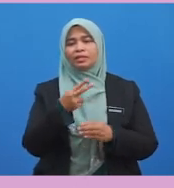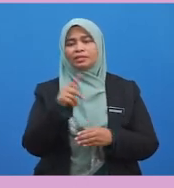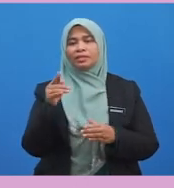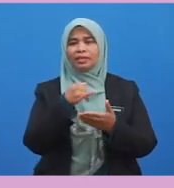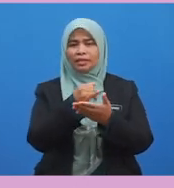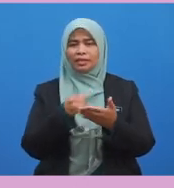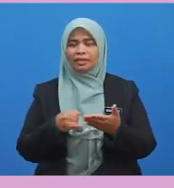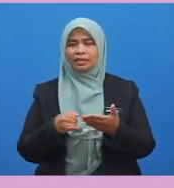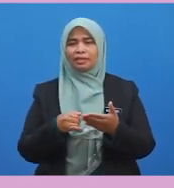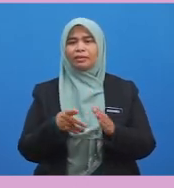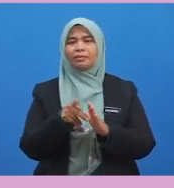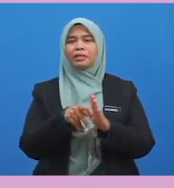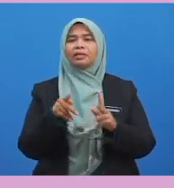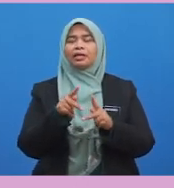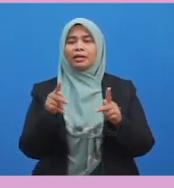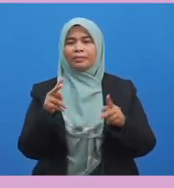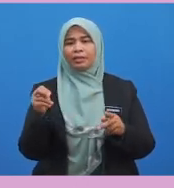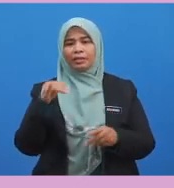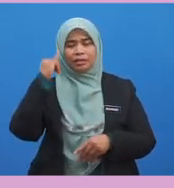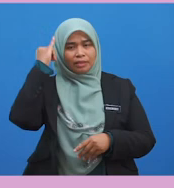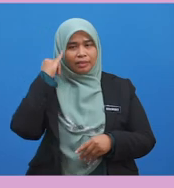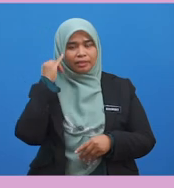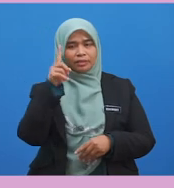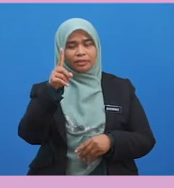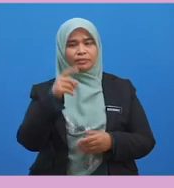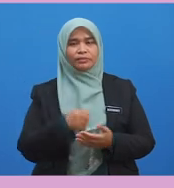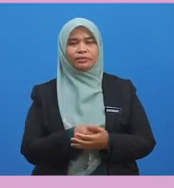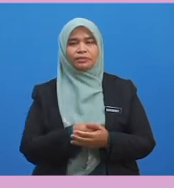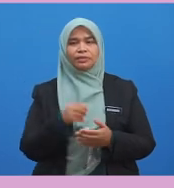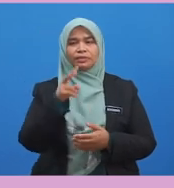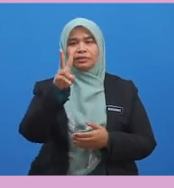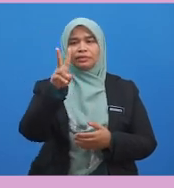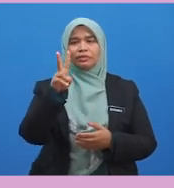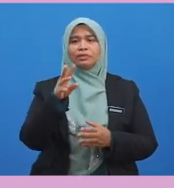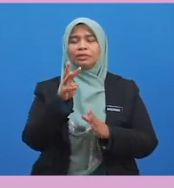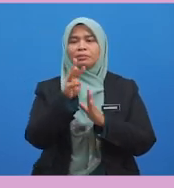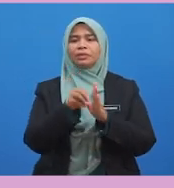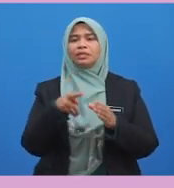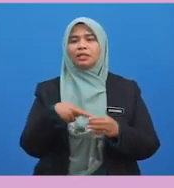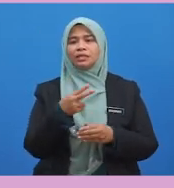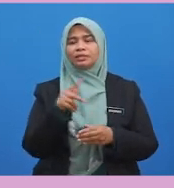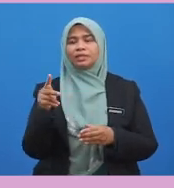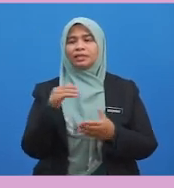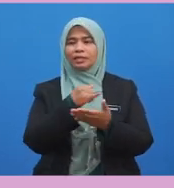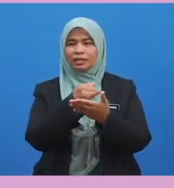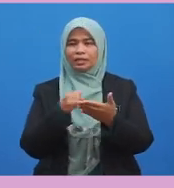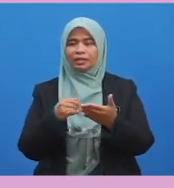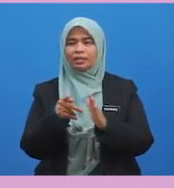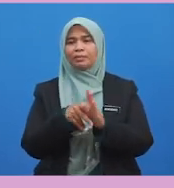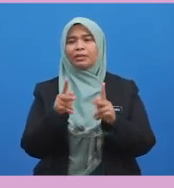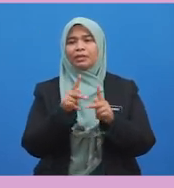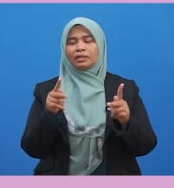menghasilkan lakaran perkembangan idea pertama. Kedua, menghasilkan